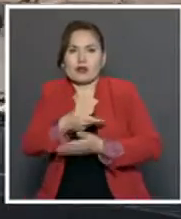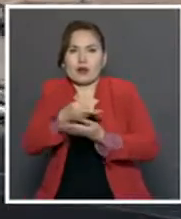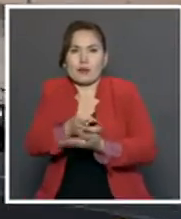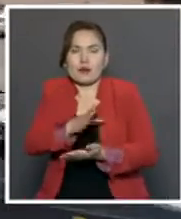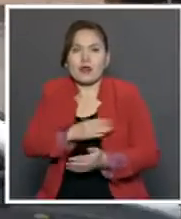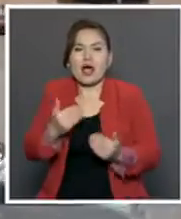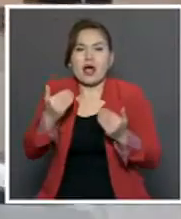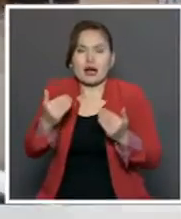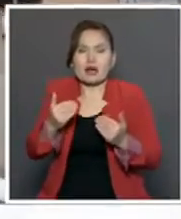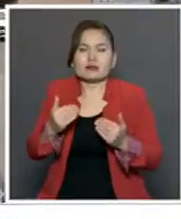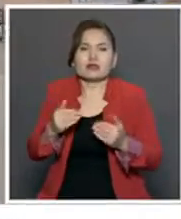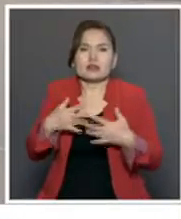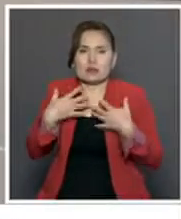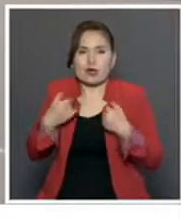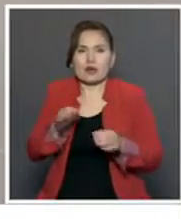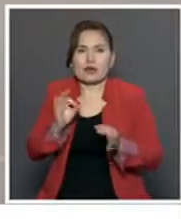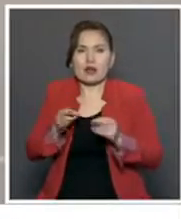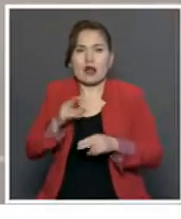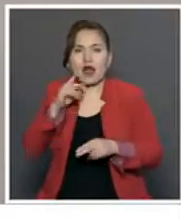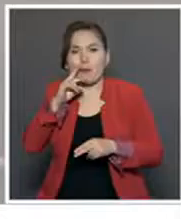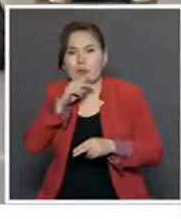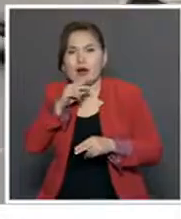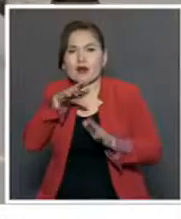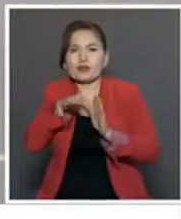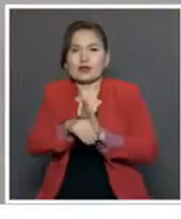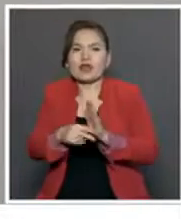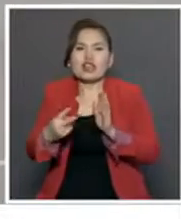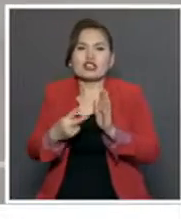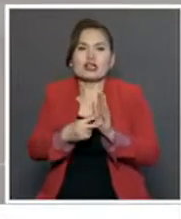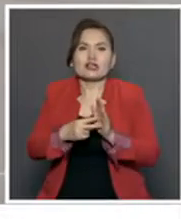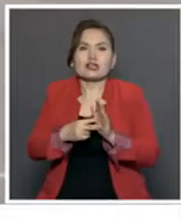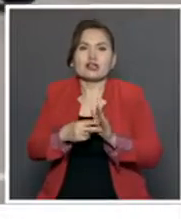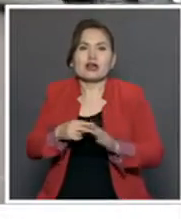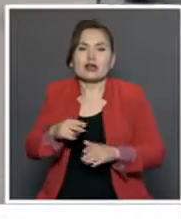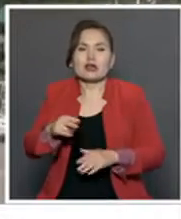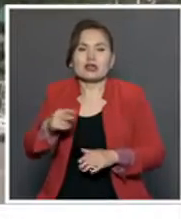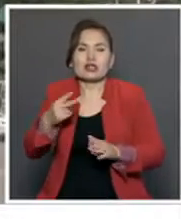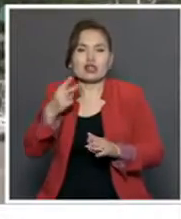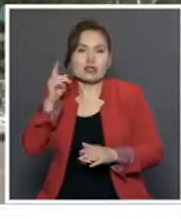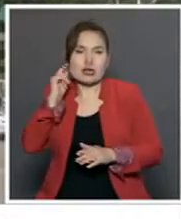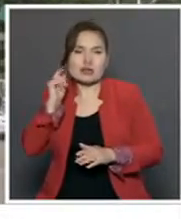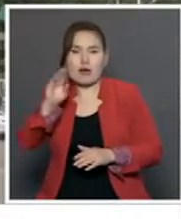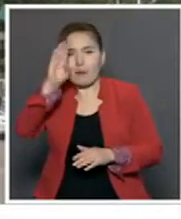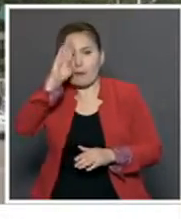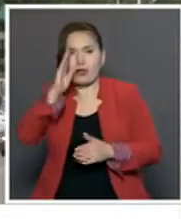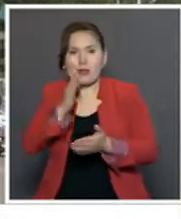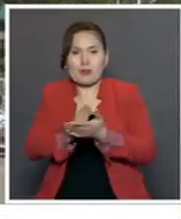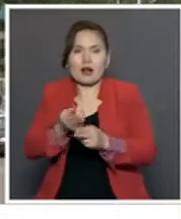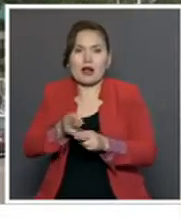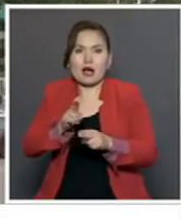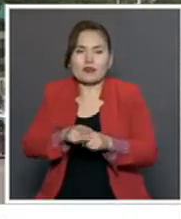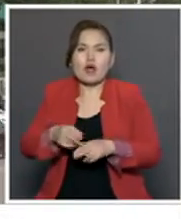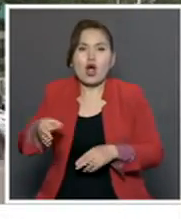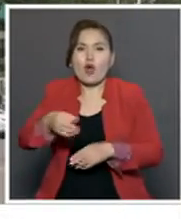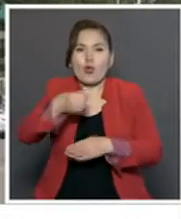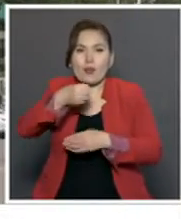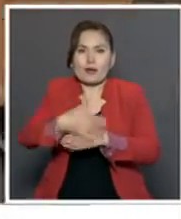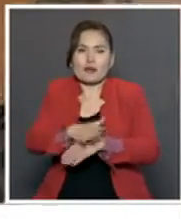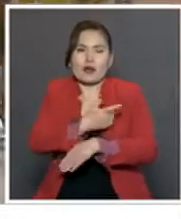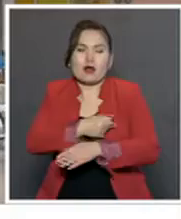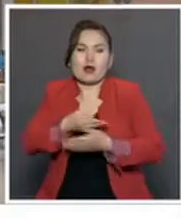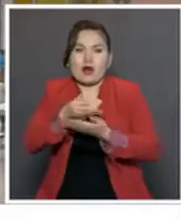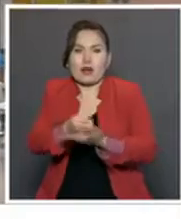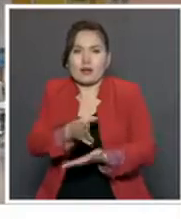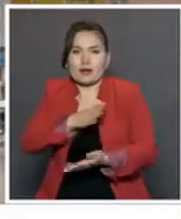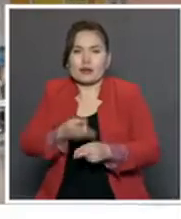Қазір жағдайлары қалыпты. Уланғандардың арасында 7 жастағы бала бар. Жағдайы тұрақтала сала, санавиация мен облыс орталығындағы балалар